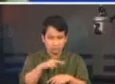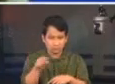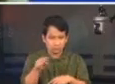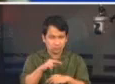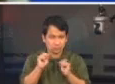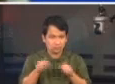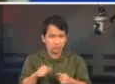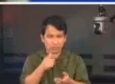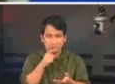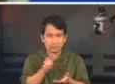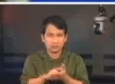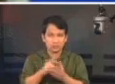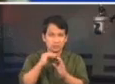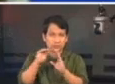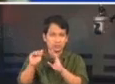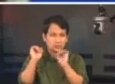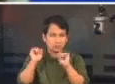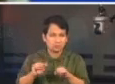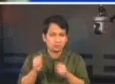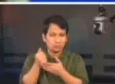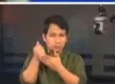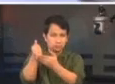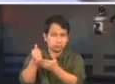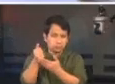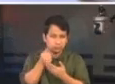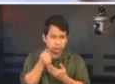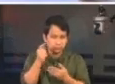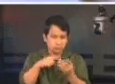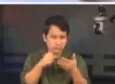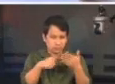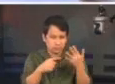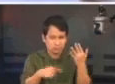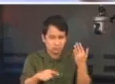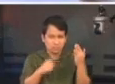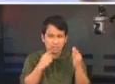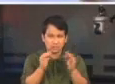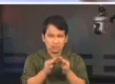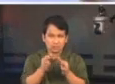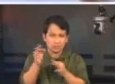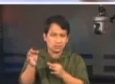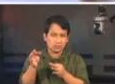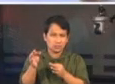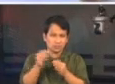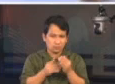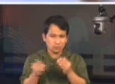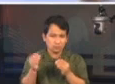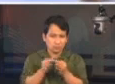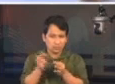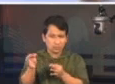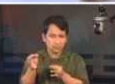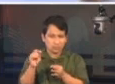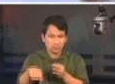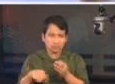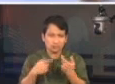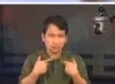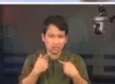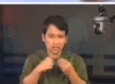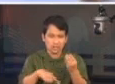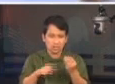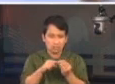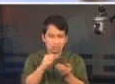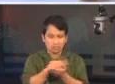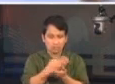na sumulat sa Malacanang para tumulong sa pagtukoy sa excessive augmentations at realignments na ginawa